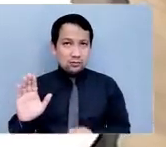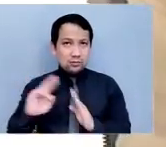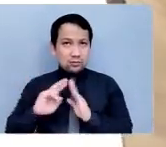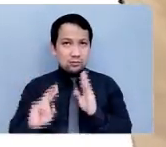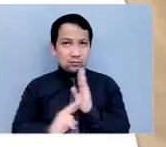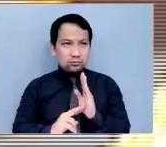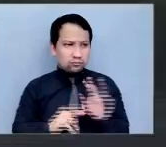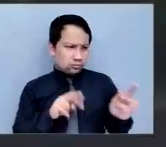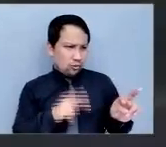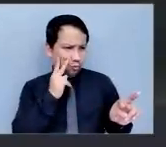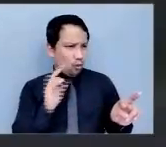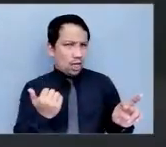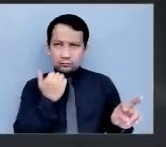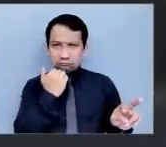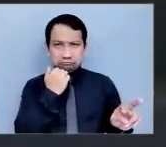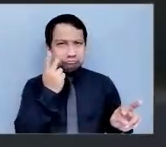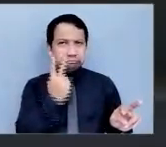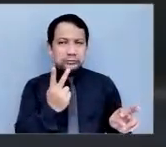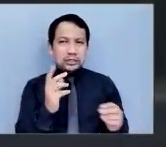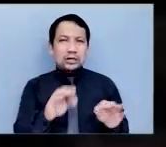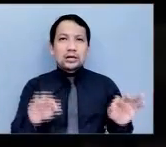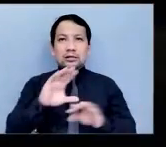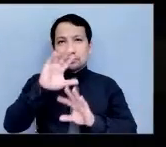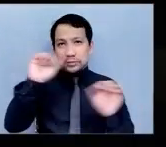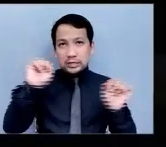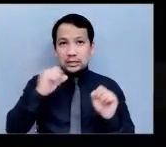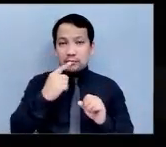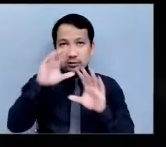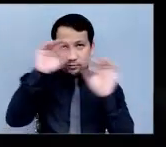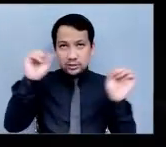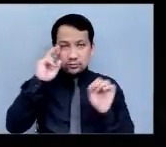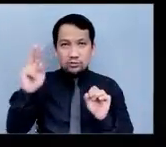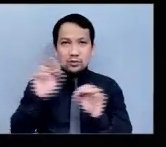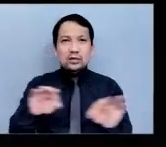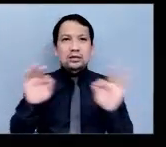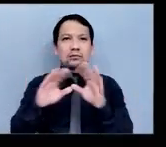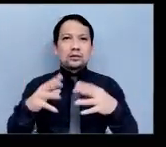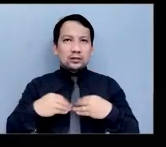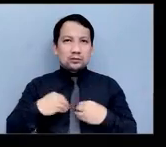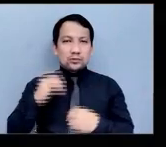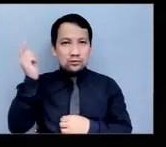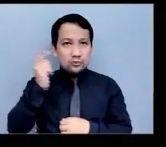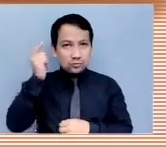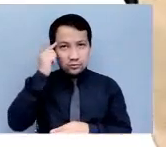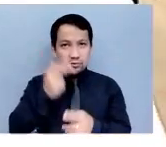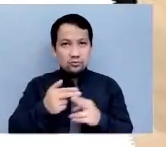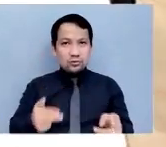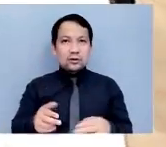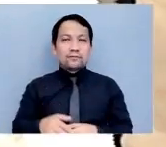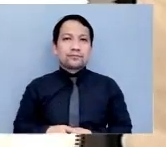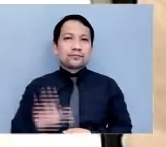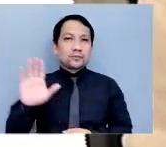kaming nakikita. Pero sabi ni PBBM, kailangan nating tanggapin ang desisyon ng gobyerno ng Kuwait. It's